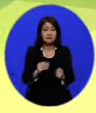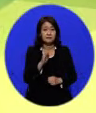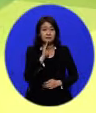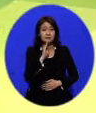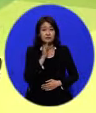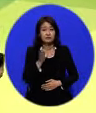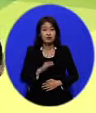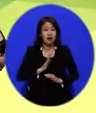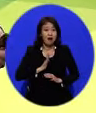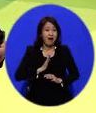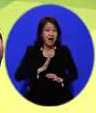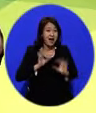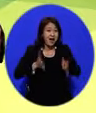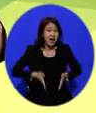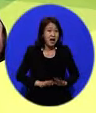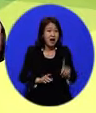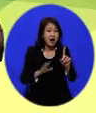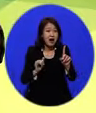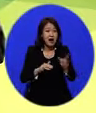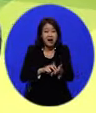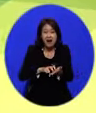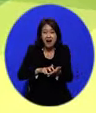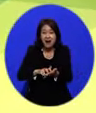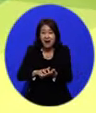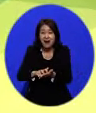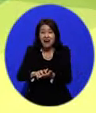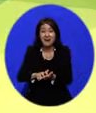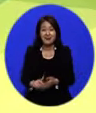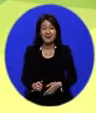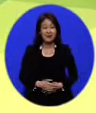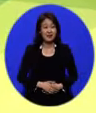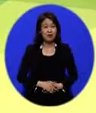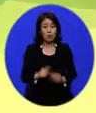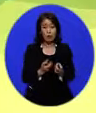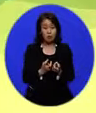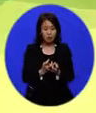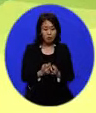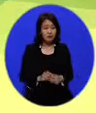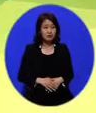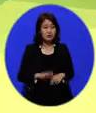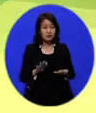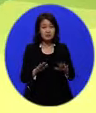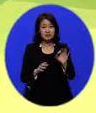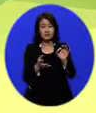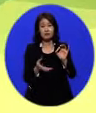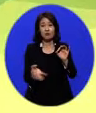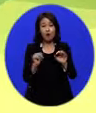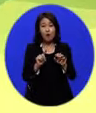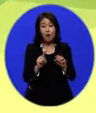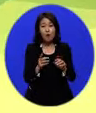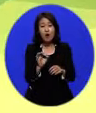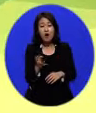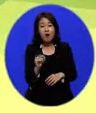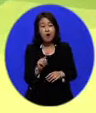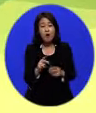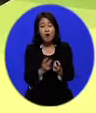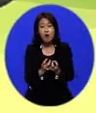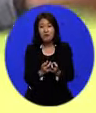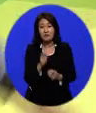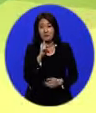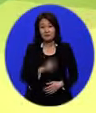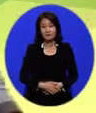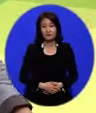말이에요. 우리는 무서워서 못 낳아. 하나 낳고도 떨어 막. 덜덜덜 떨어. 이거 어떡하나. 이게 지금 10억짜리야 이게. 어떡하나. 그쵸?